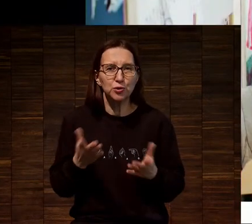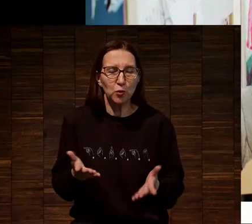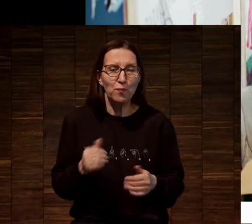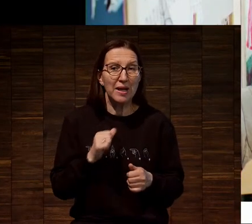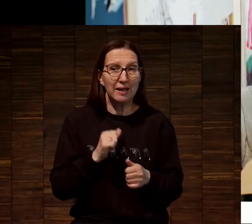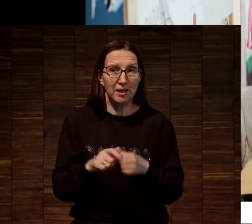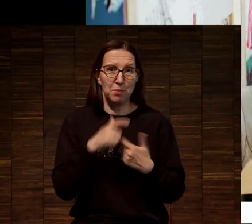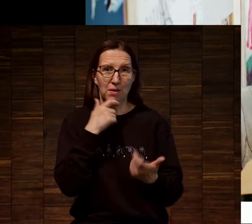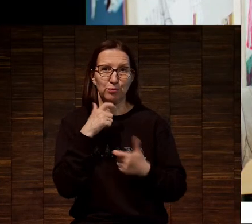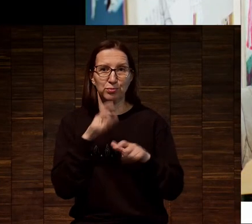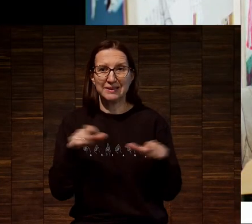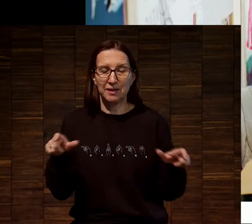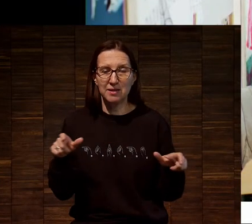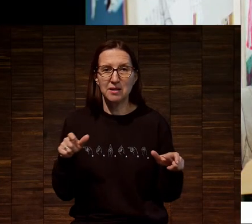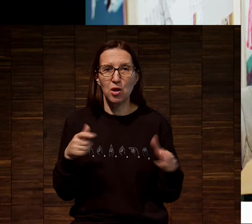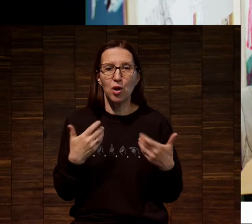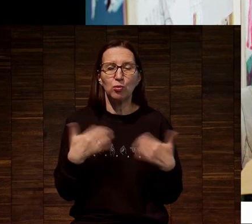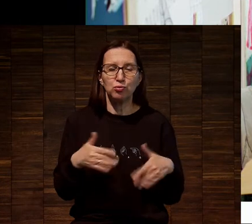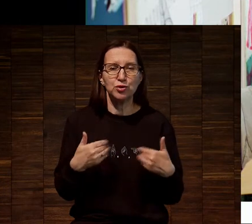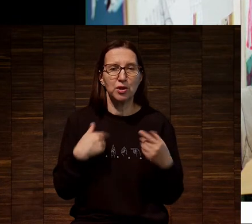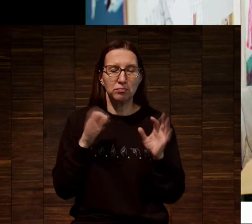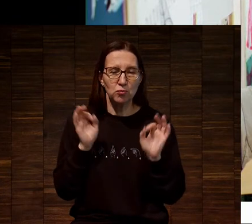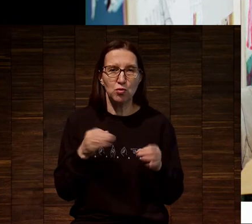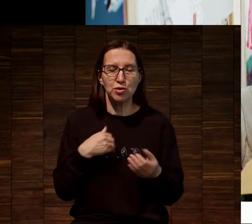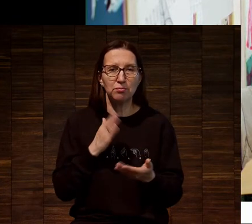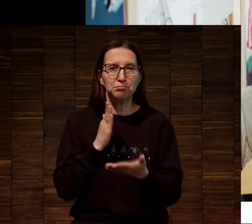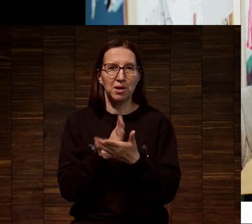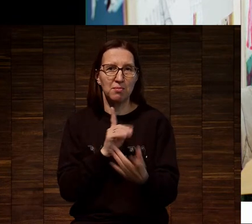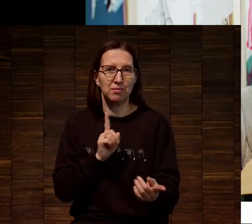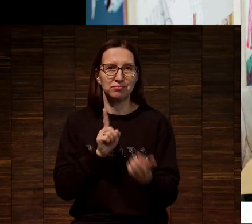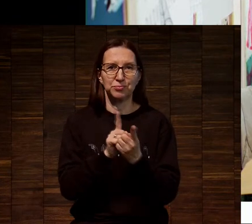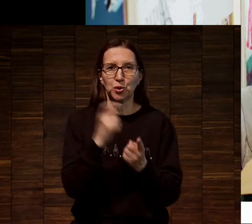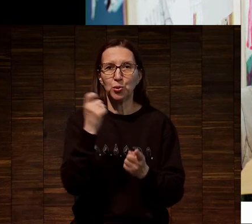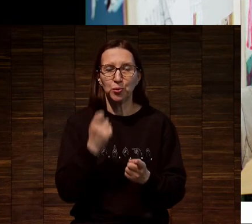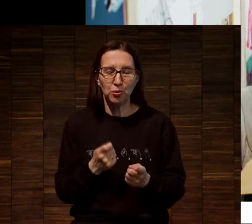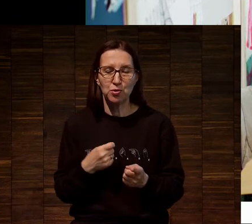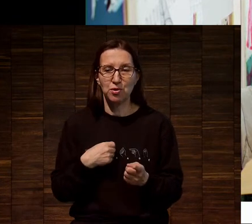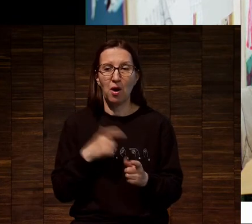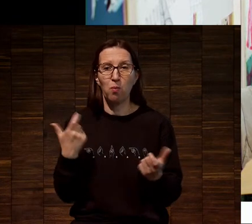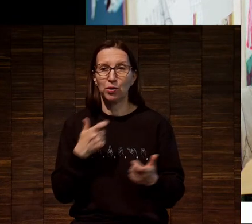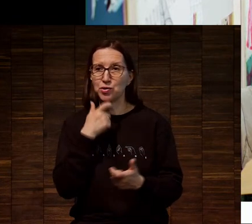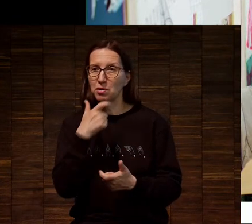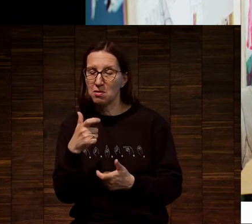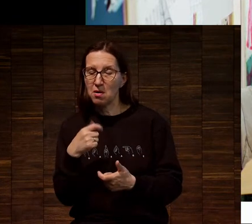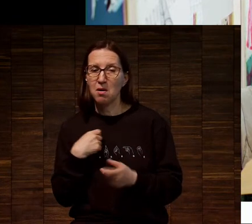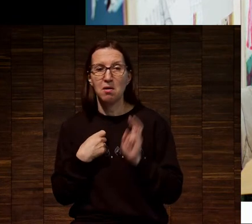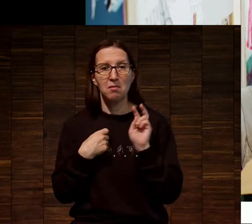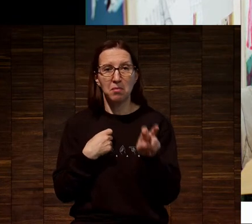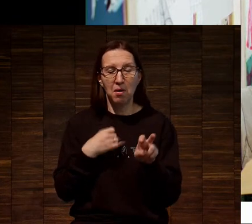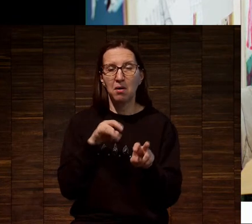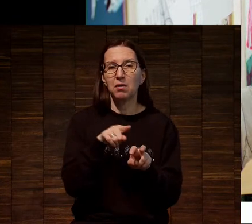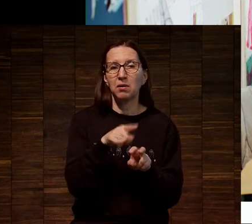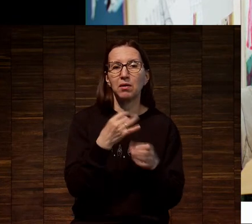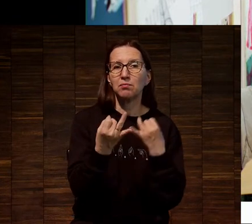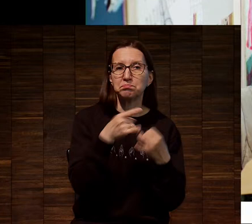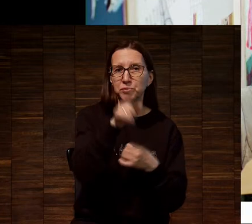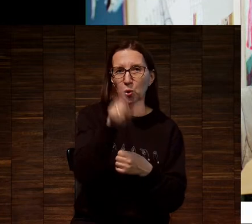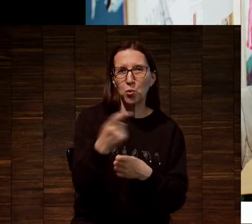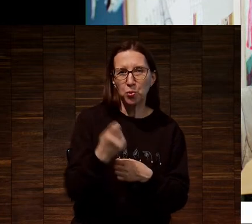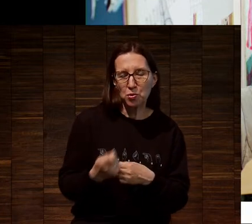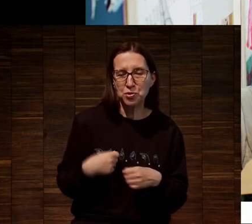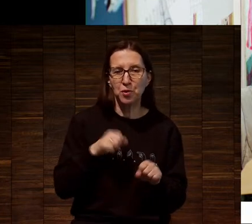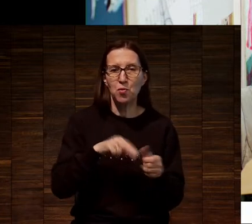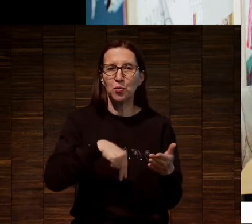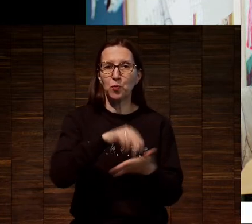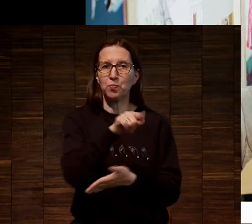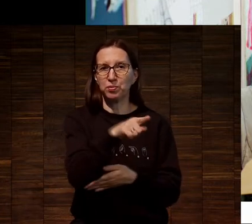наконец-то зритель получил прямой доступ к художнику, они смогли общаться, смогли покупать работы. Мы наблюдали за этим